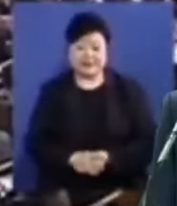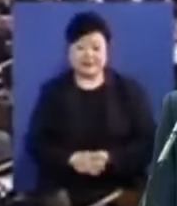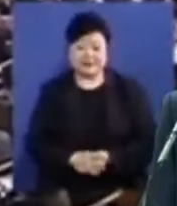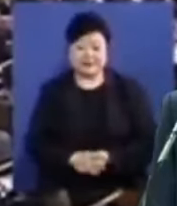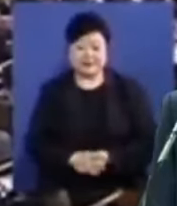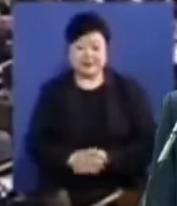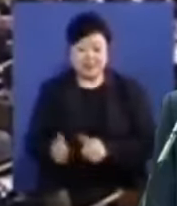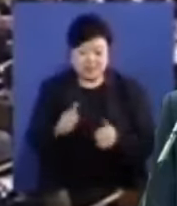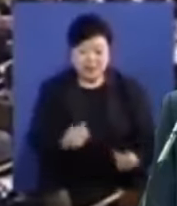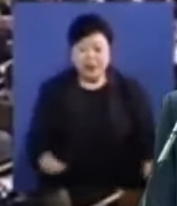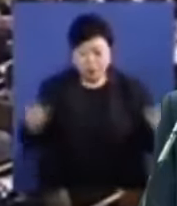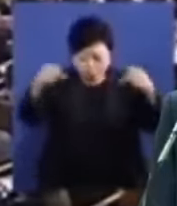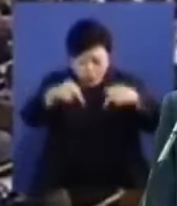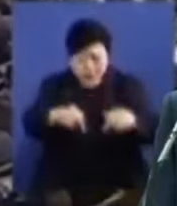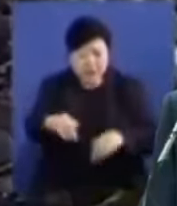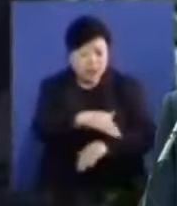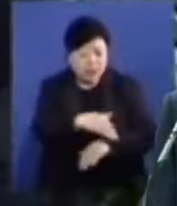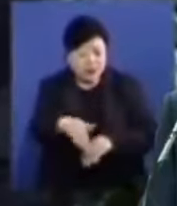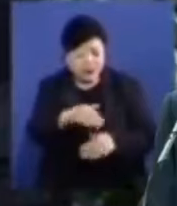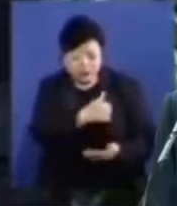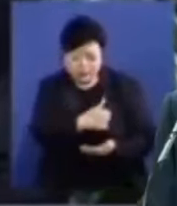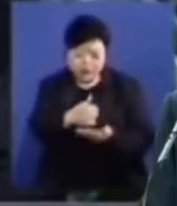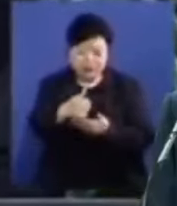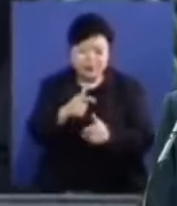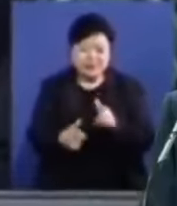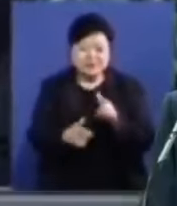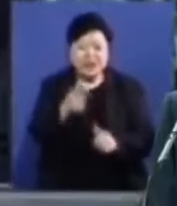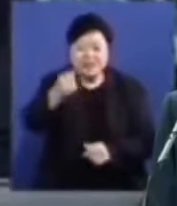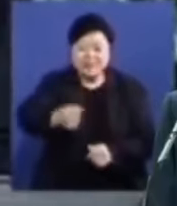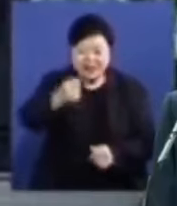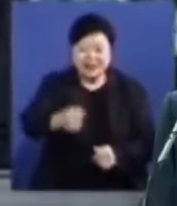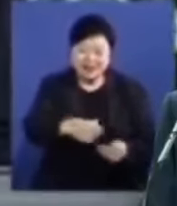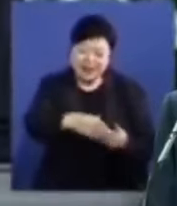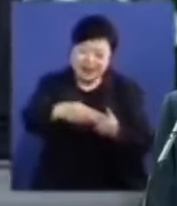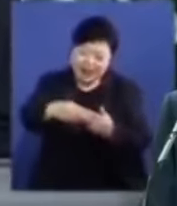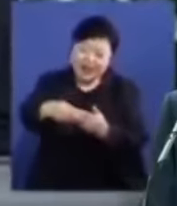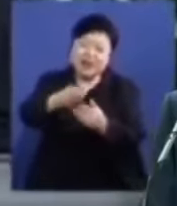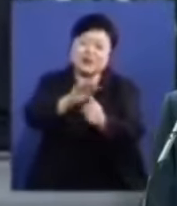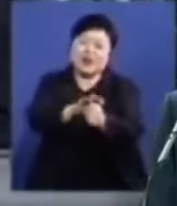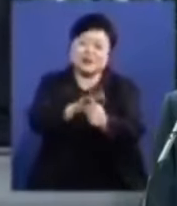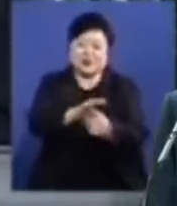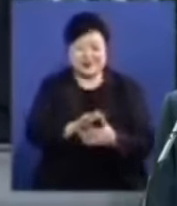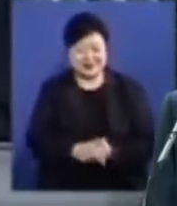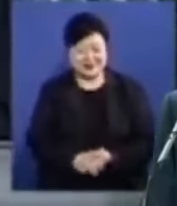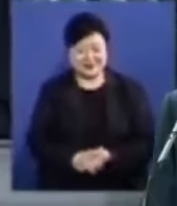내가 사망의 엄침한 골짜기를 지날 때 주님 지팡이와 막대기가 나를 안내하시고